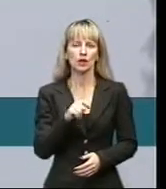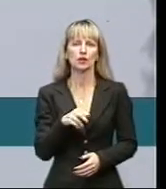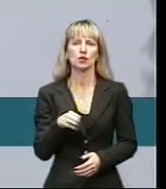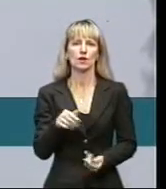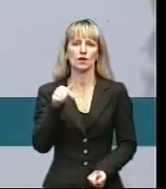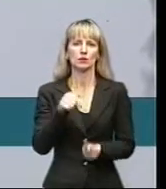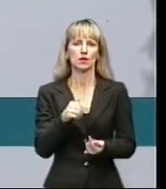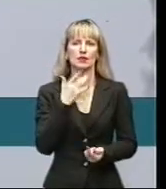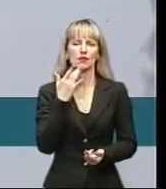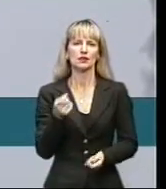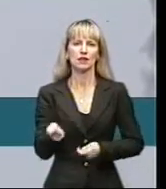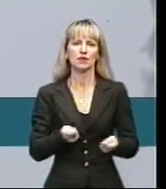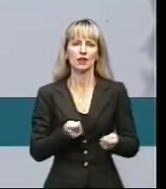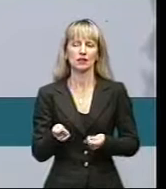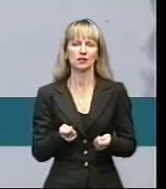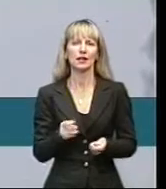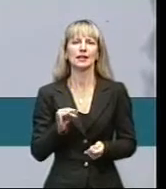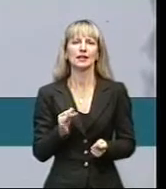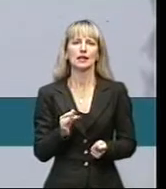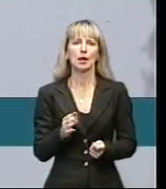відповідно радянська влада і